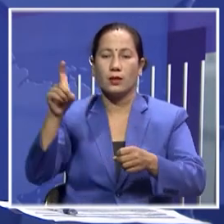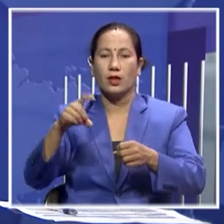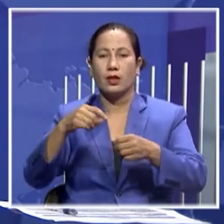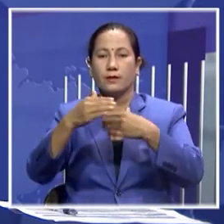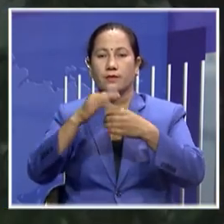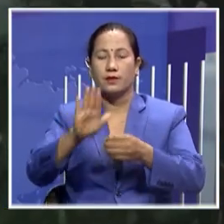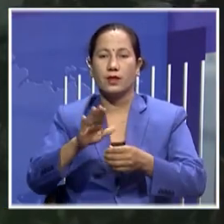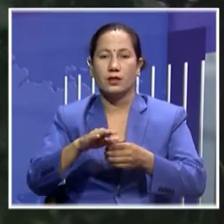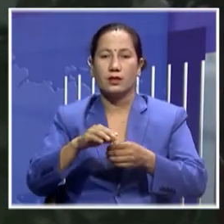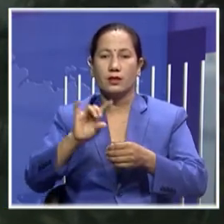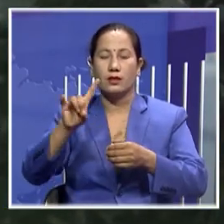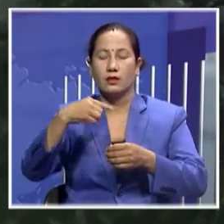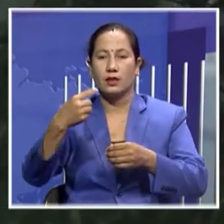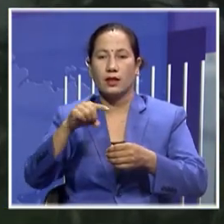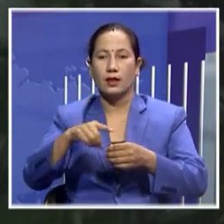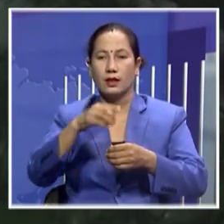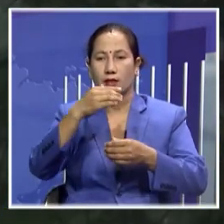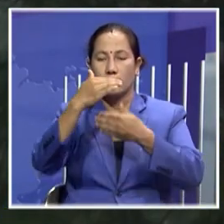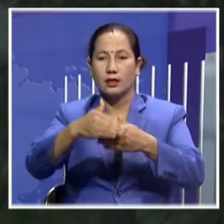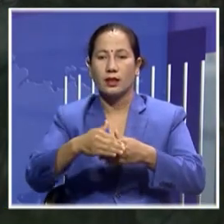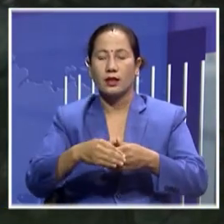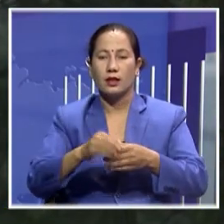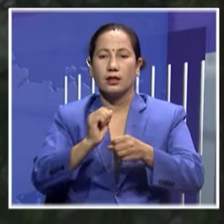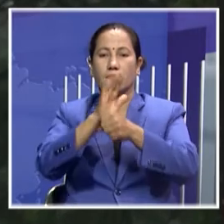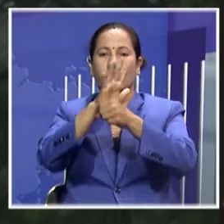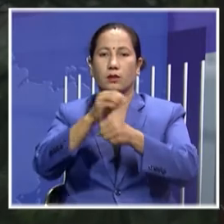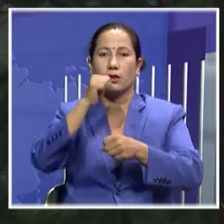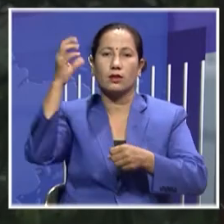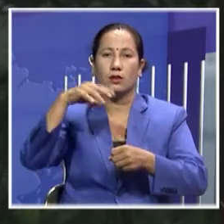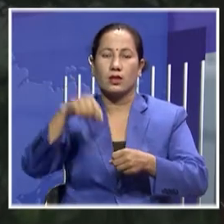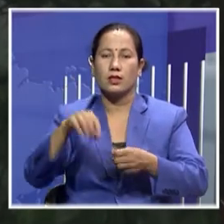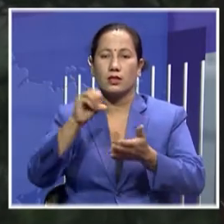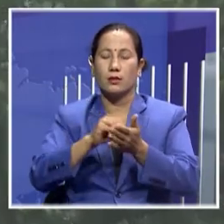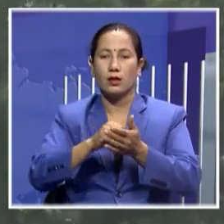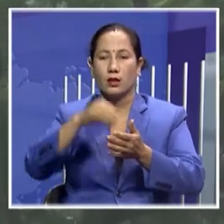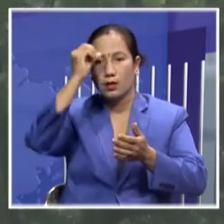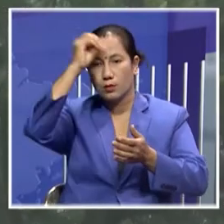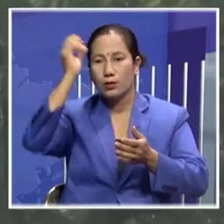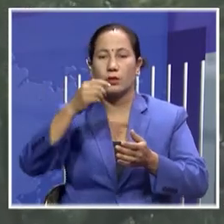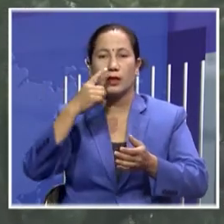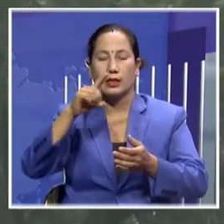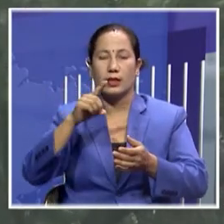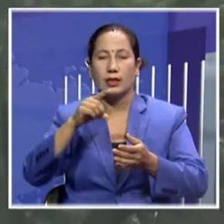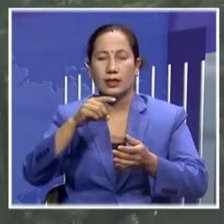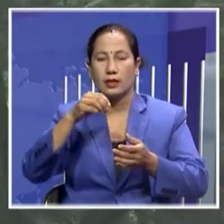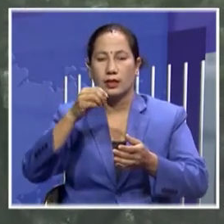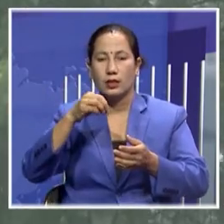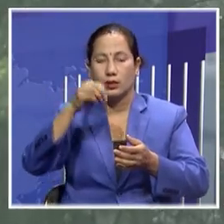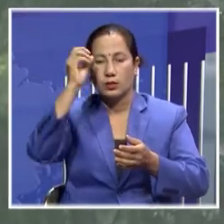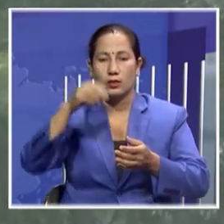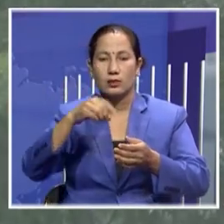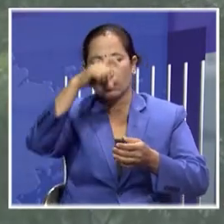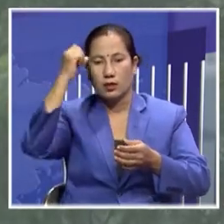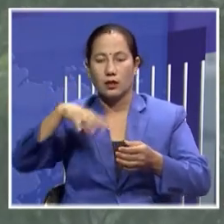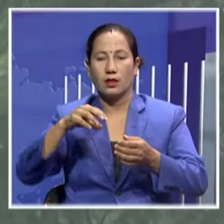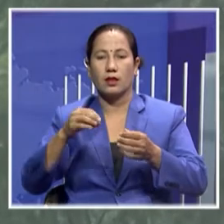छ। झन्डै एक सातादेखि पुनः सक्रिय बनेको मनसुनी वर्षाले यसपटक पूर्वदेखि सुदूरपश्चिमको तराई भेगमा बढी